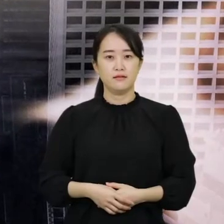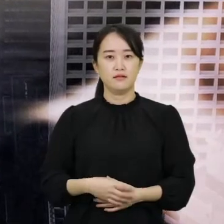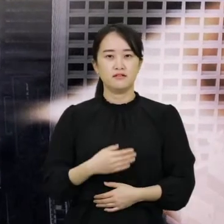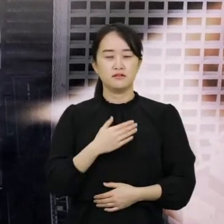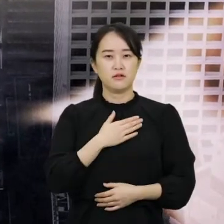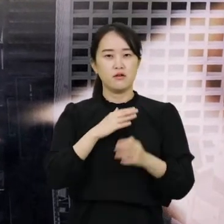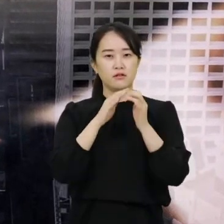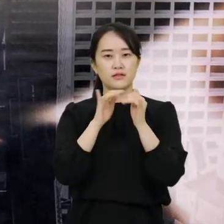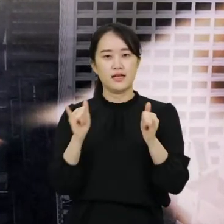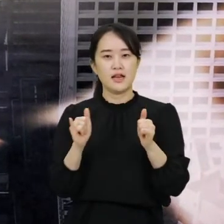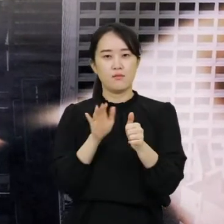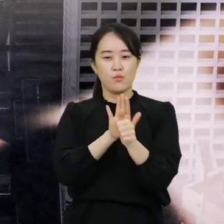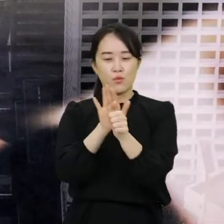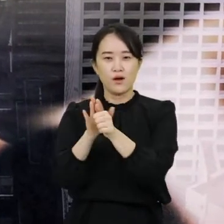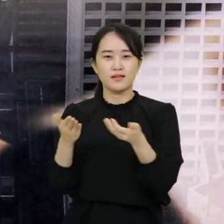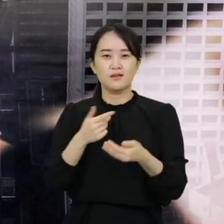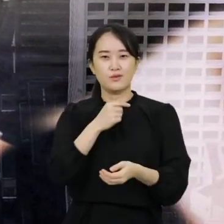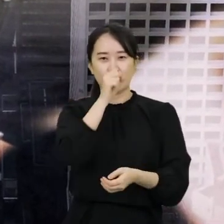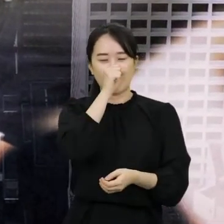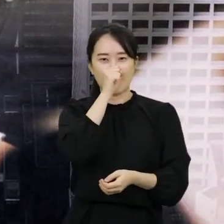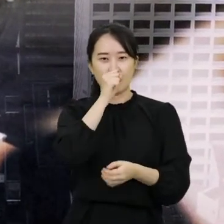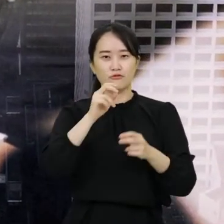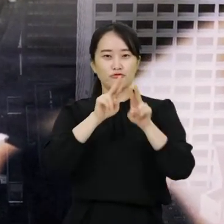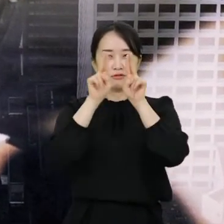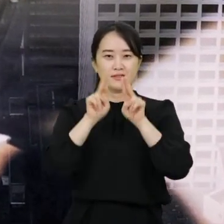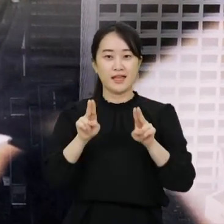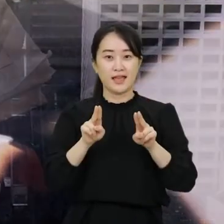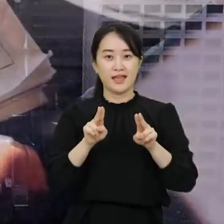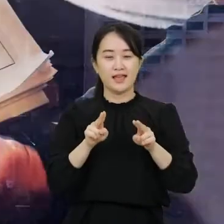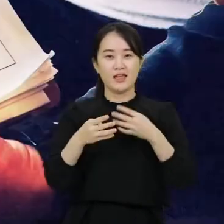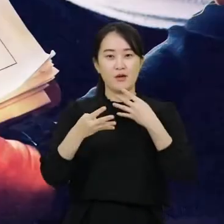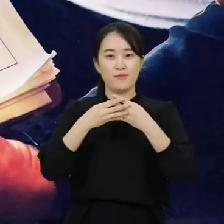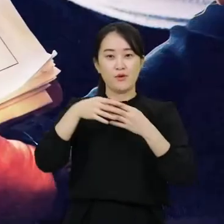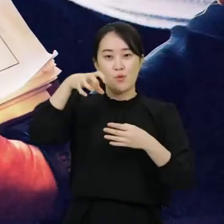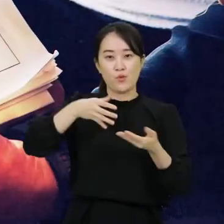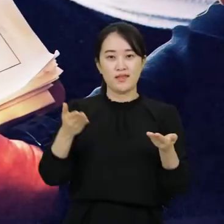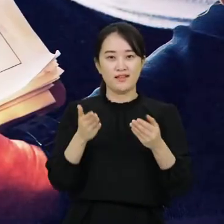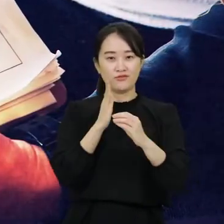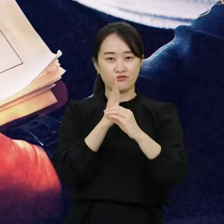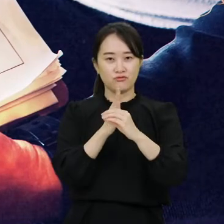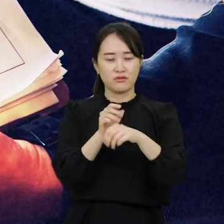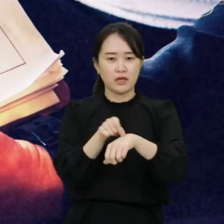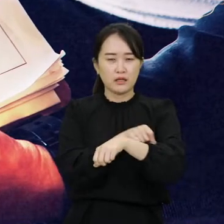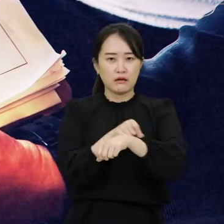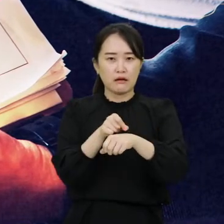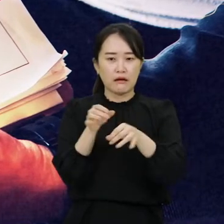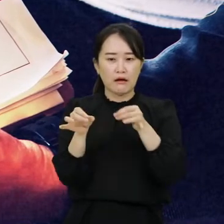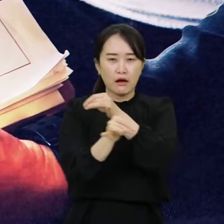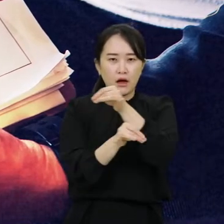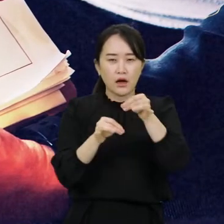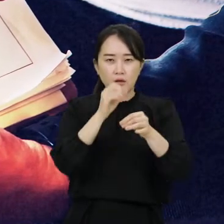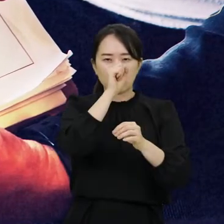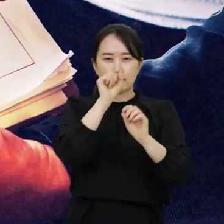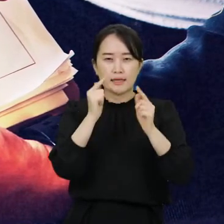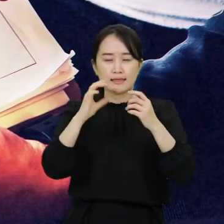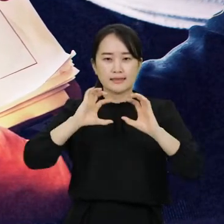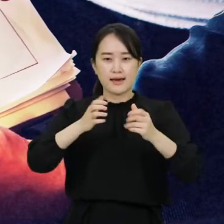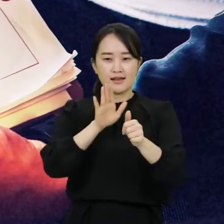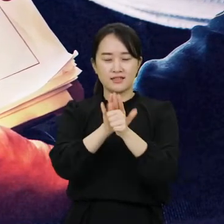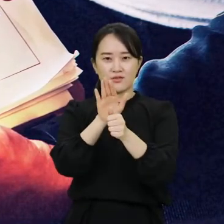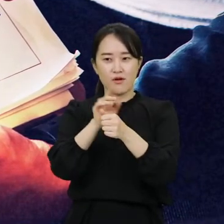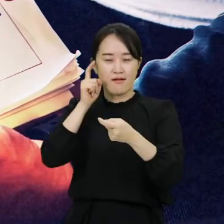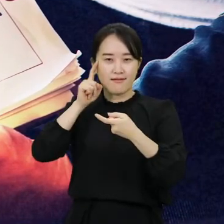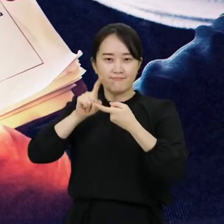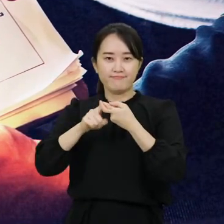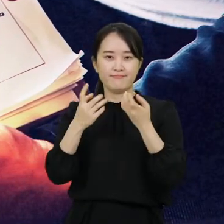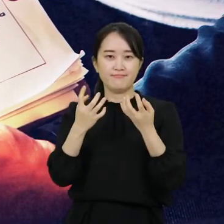저는 사람을 돕는 일을 좋아해 국제협력기구에서 일하고 있어요. 특히 경제 사정이 좋지 않은 나라에 지원을 하는 일에